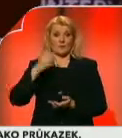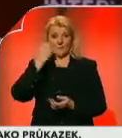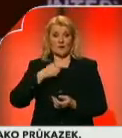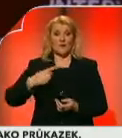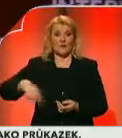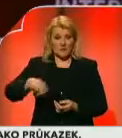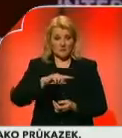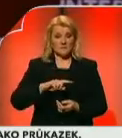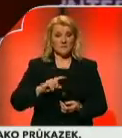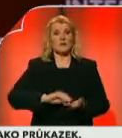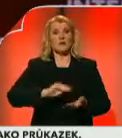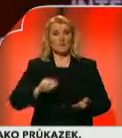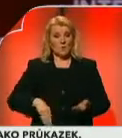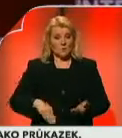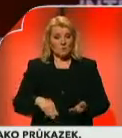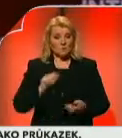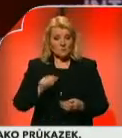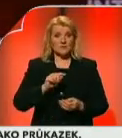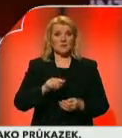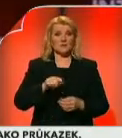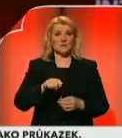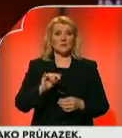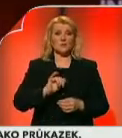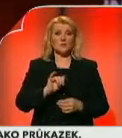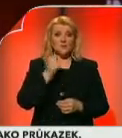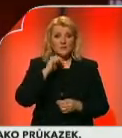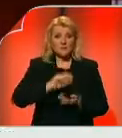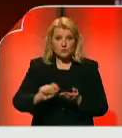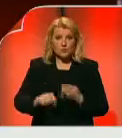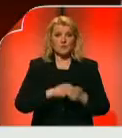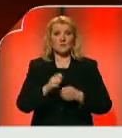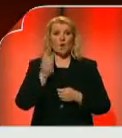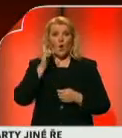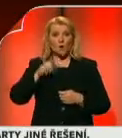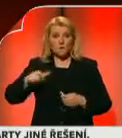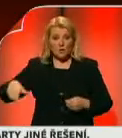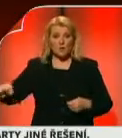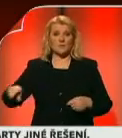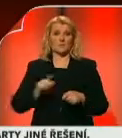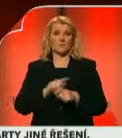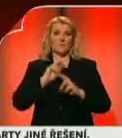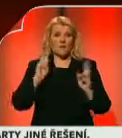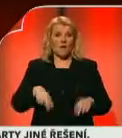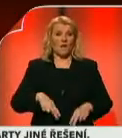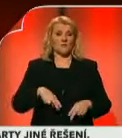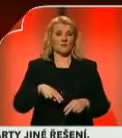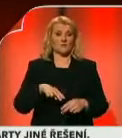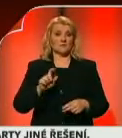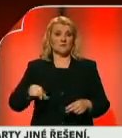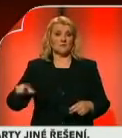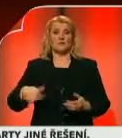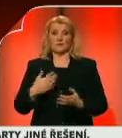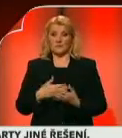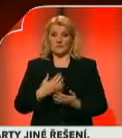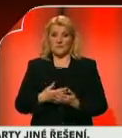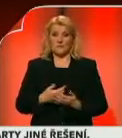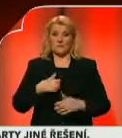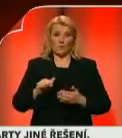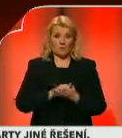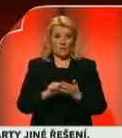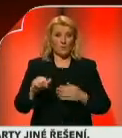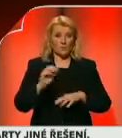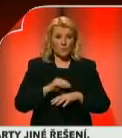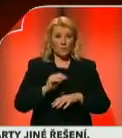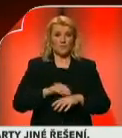lidí, podepisuje se na ten referátník řada lidí, jak z odborné oblasti, tak z právní oblasti. A znovu zdůrazňuji, a